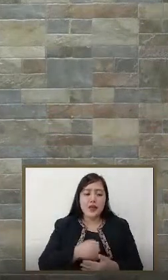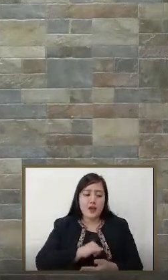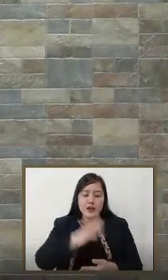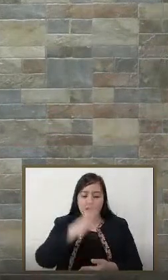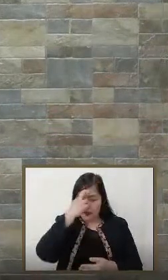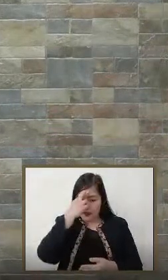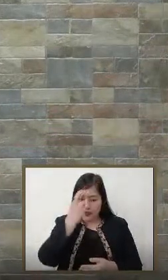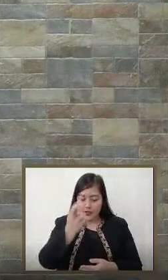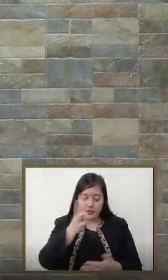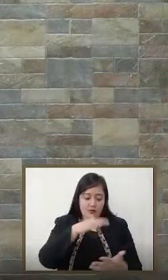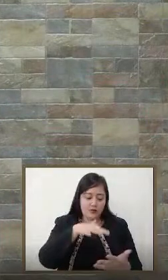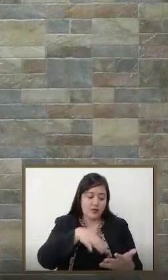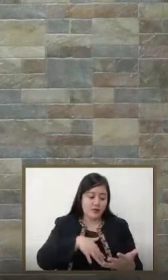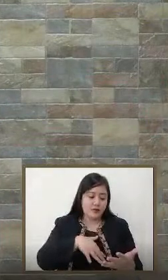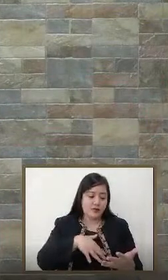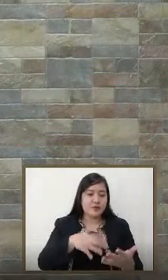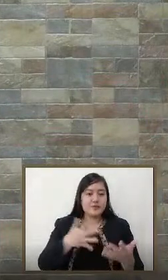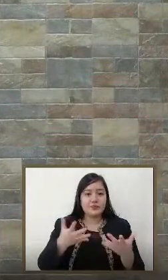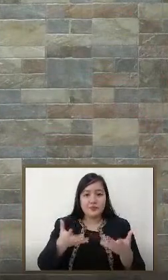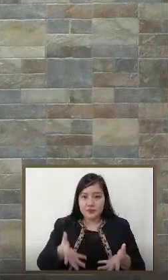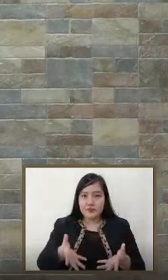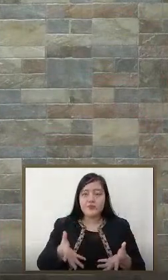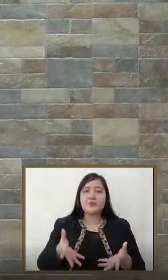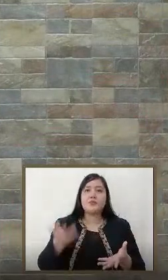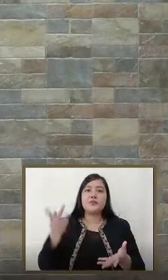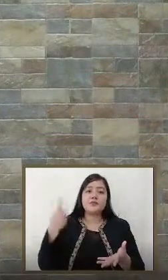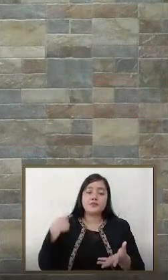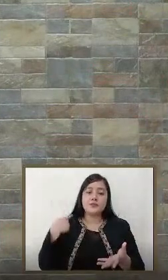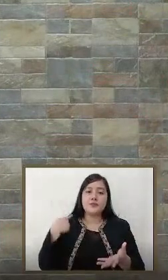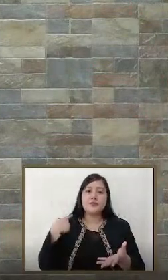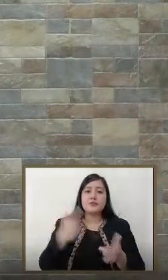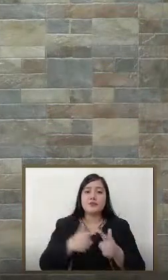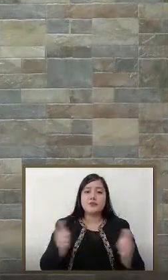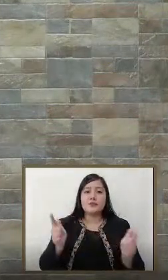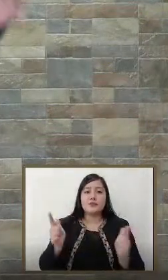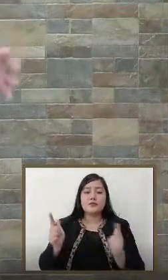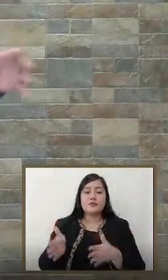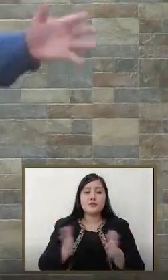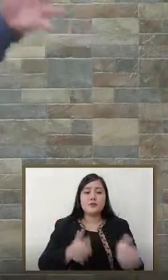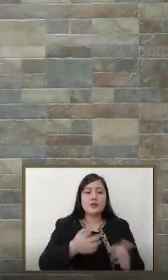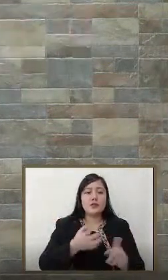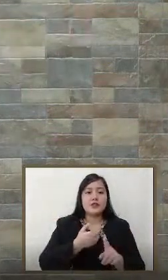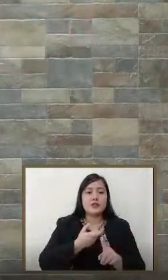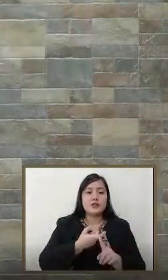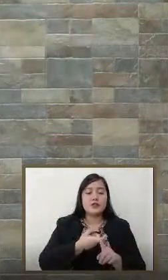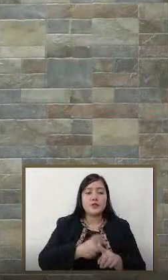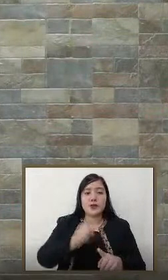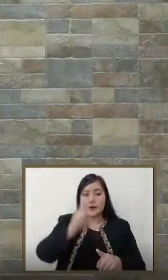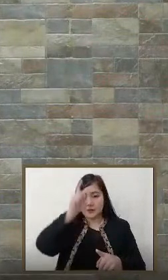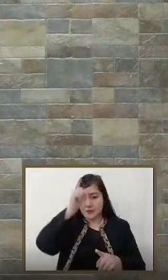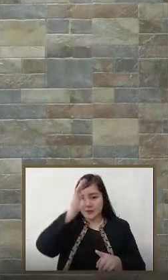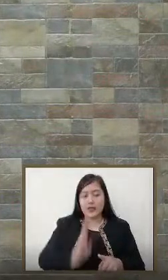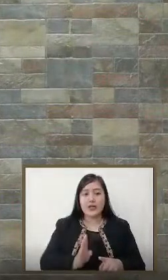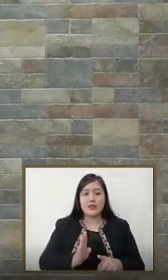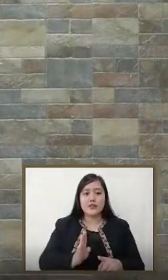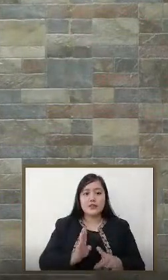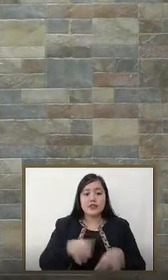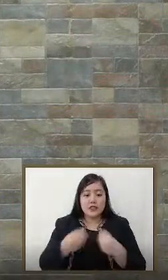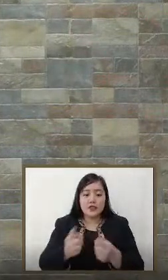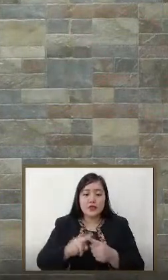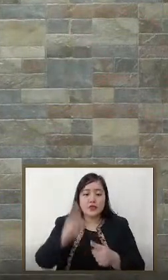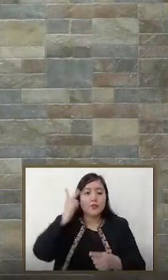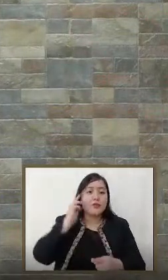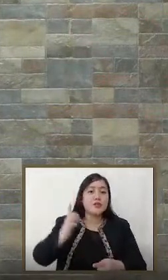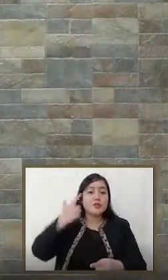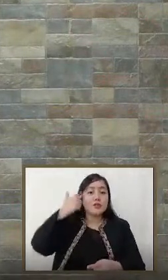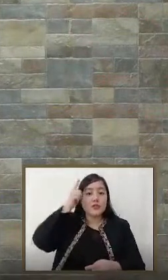ang galing ng mga programa natin, yan yung wisdom from God na binigay sa ating mahal na pastor. Amen? Nahiyabi ko nila